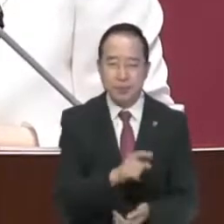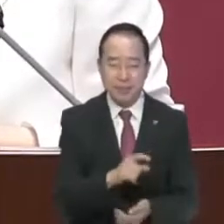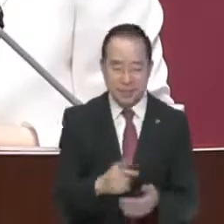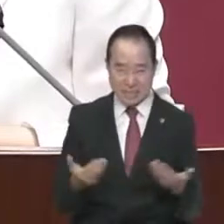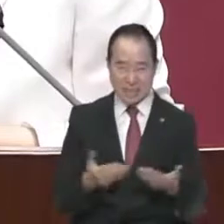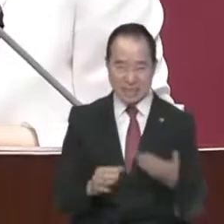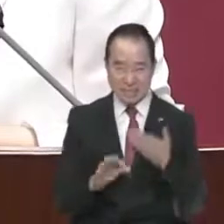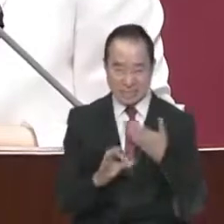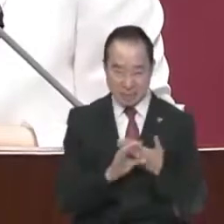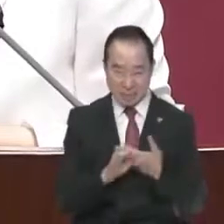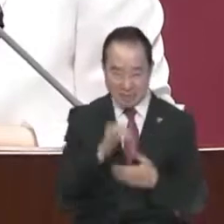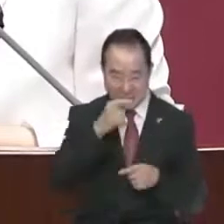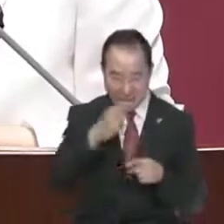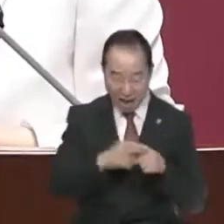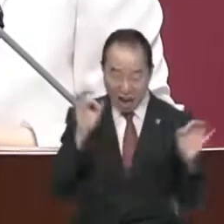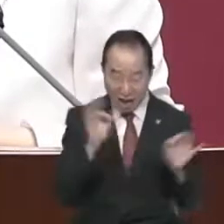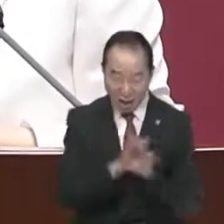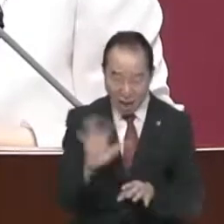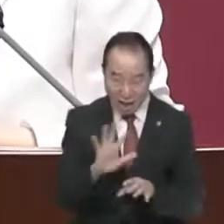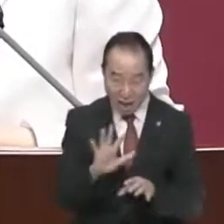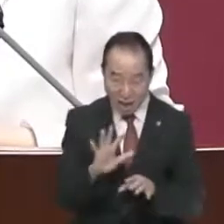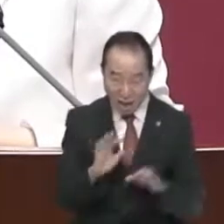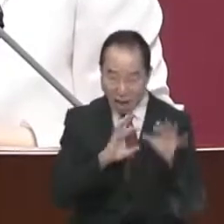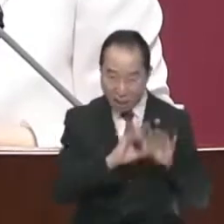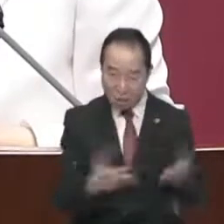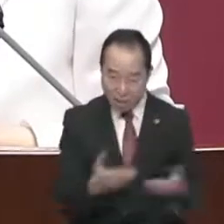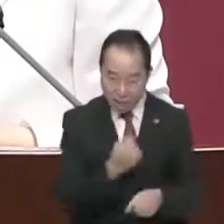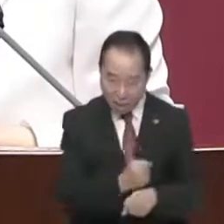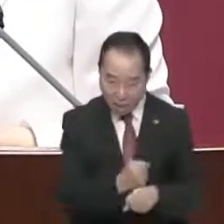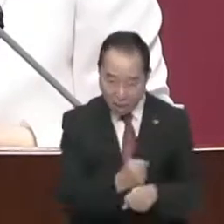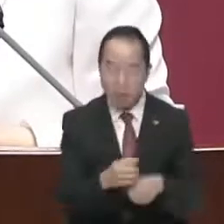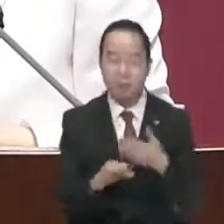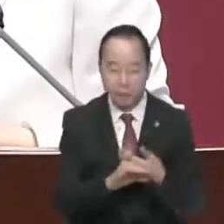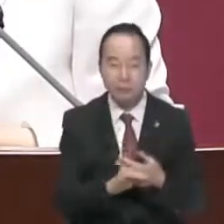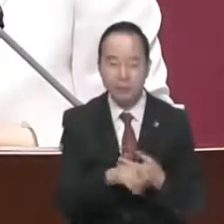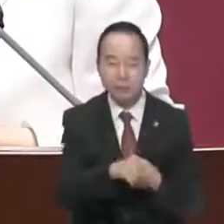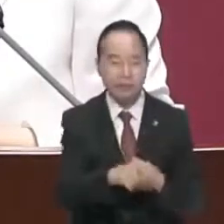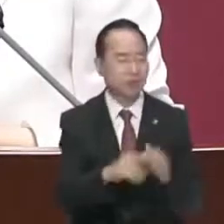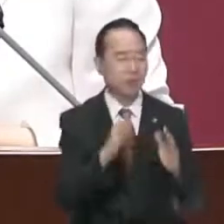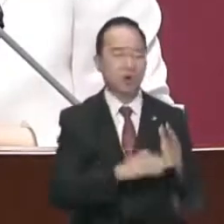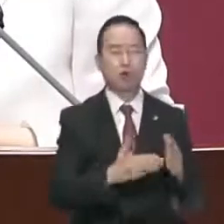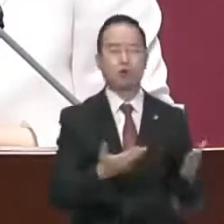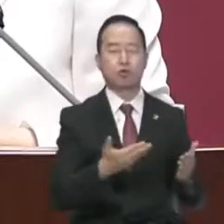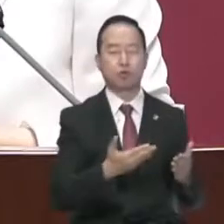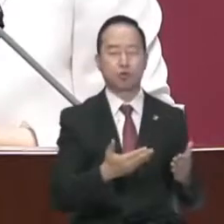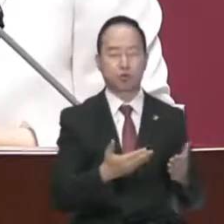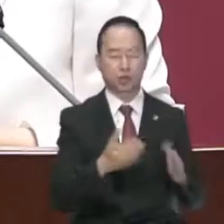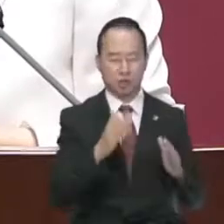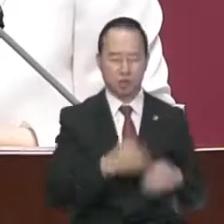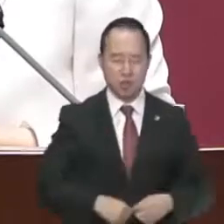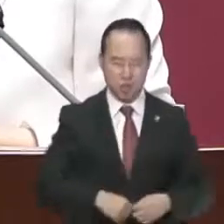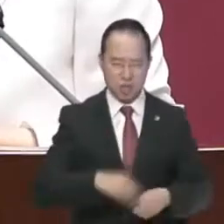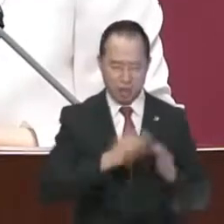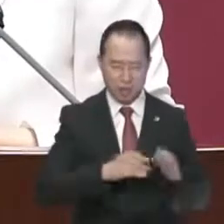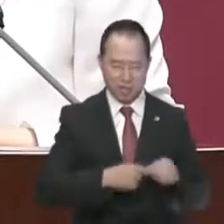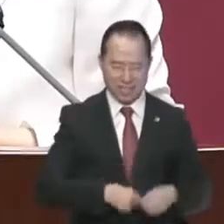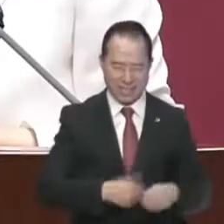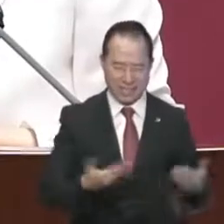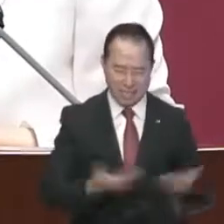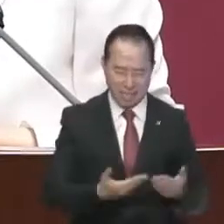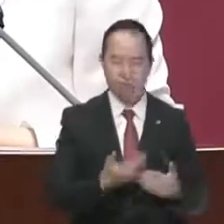아니라면 계속 일을 해야 되는 자리라면 그것은 정규직화하는 것 그것이 옳다는